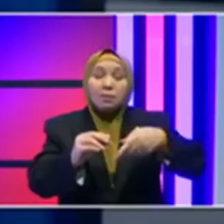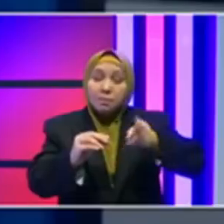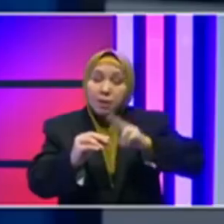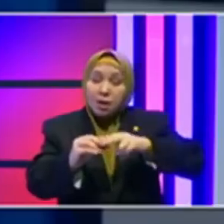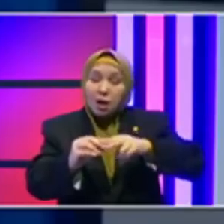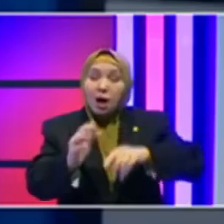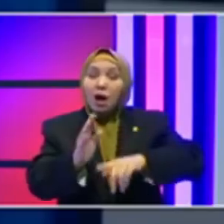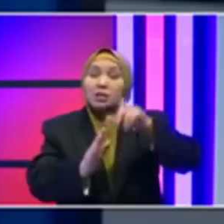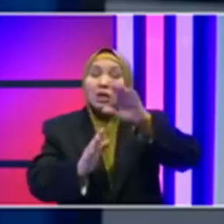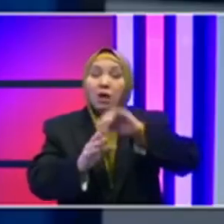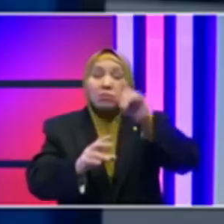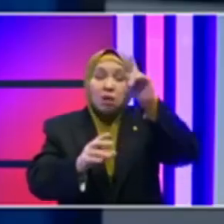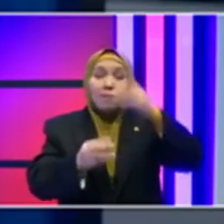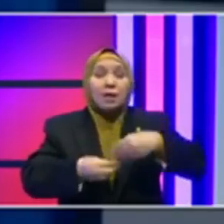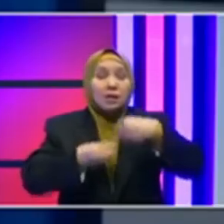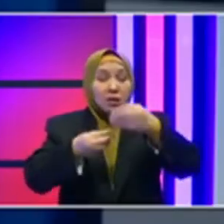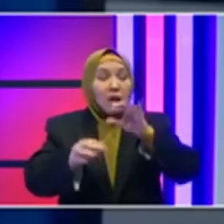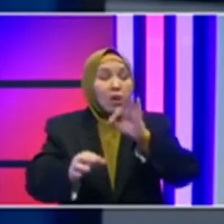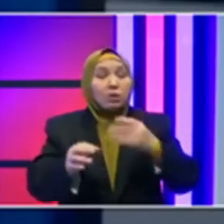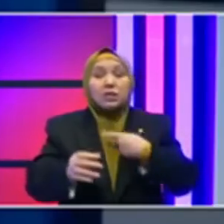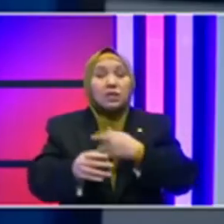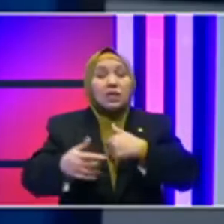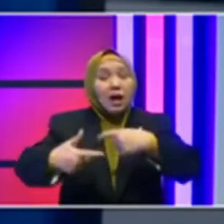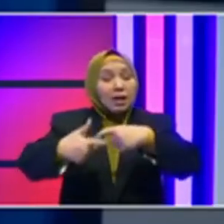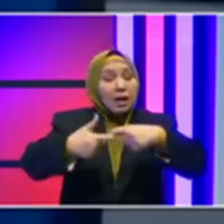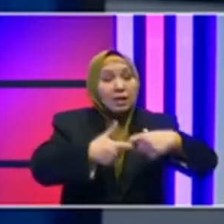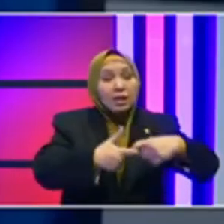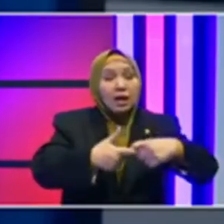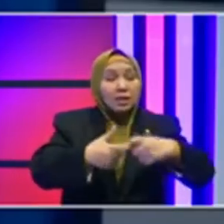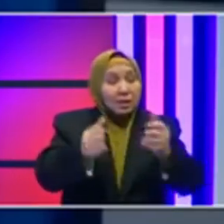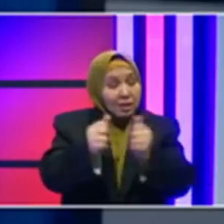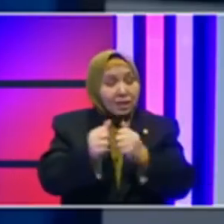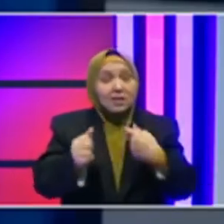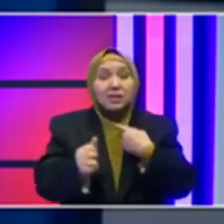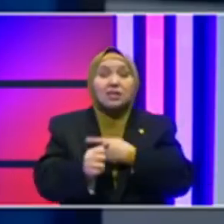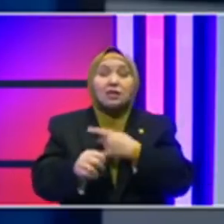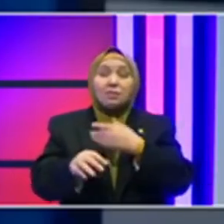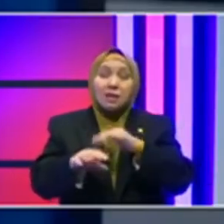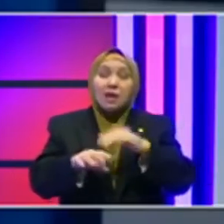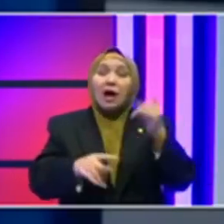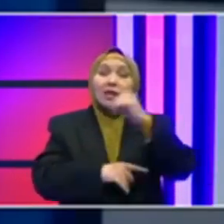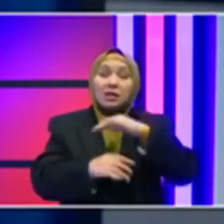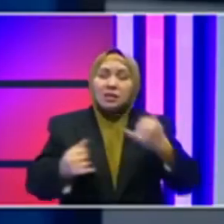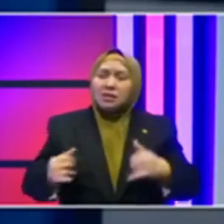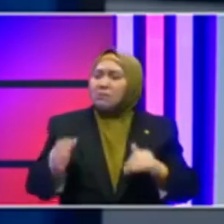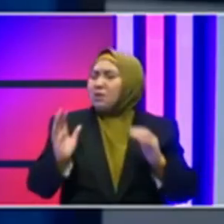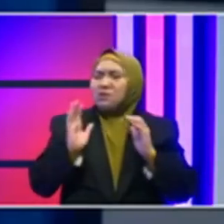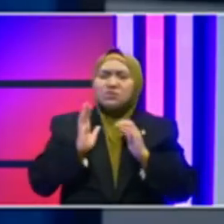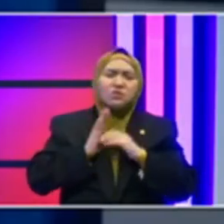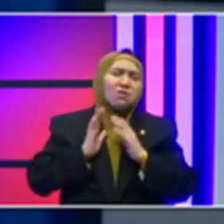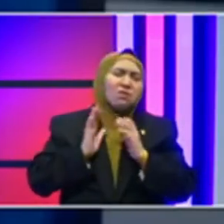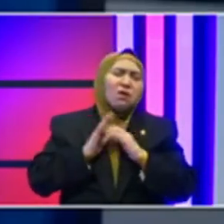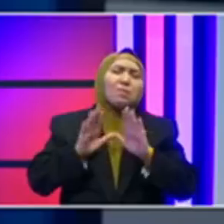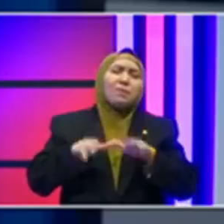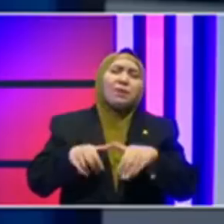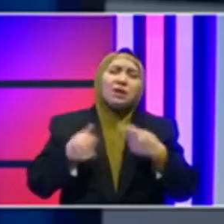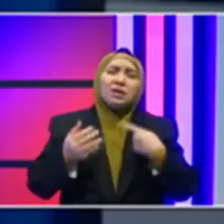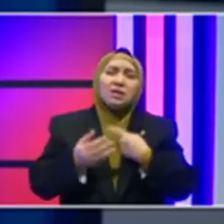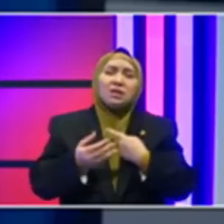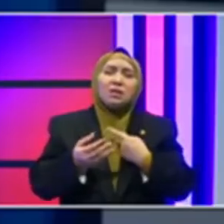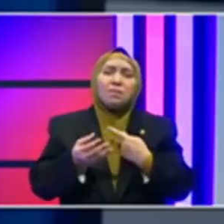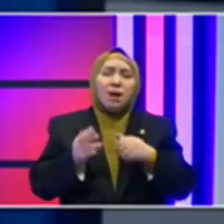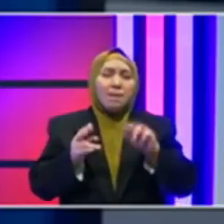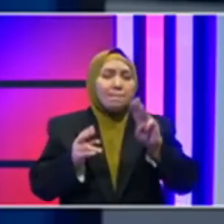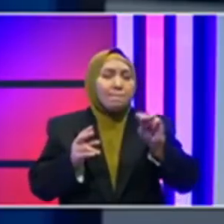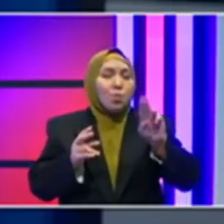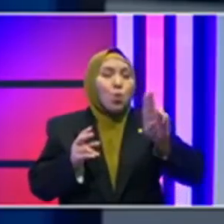kalaulah kita kaitkan dengan kita Pada hari ini Masya Allah Bagaimana untuk kita Muhasabah Bagaimana